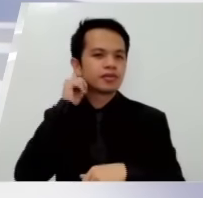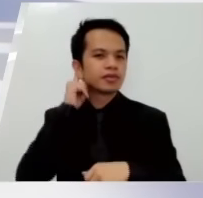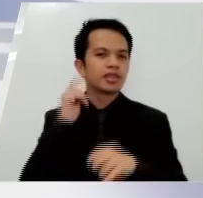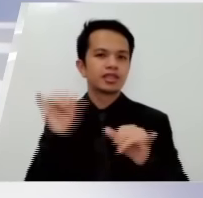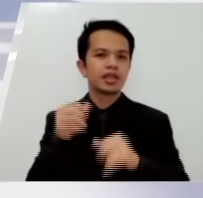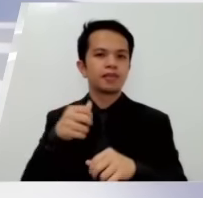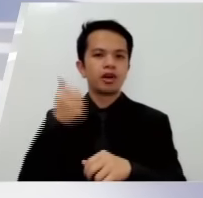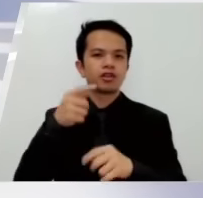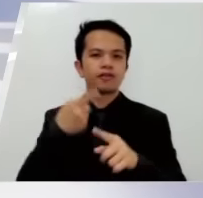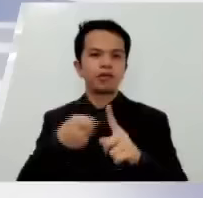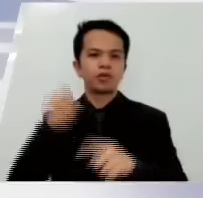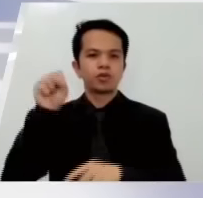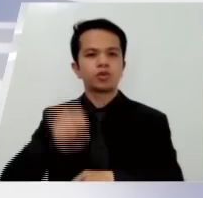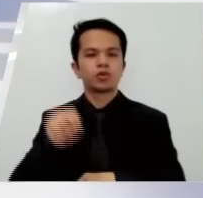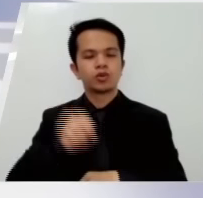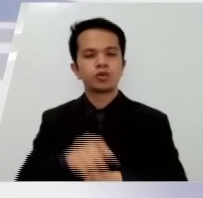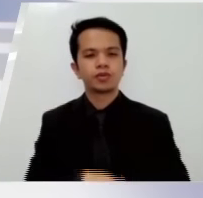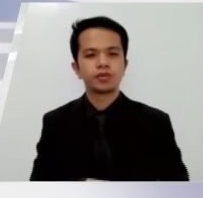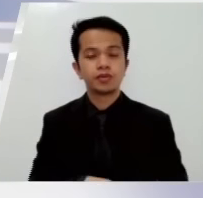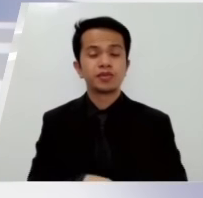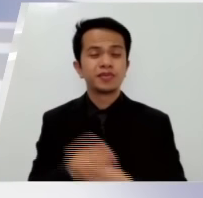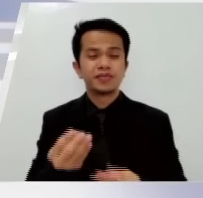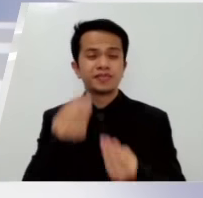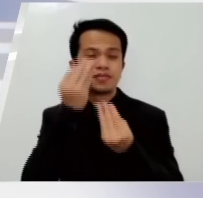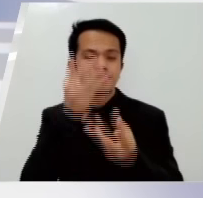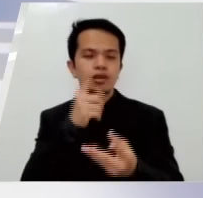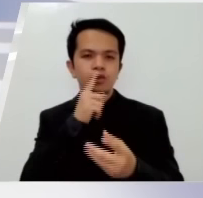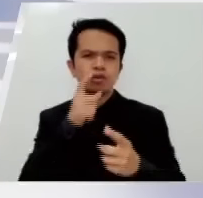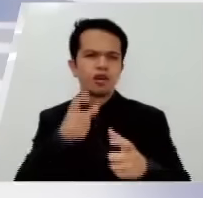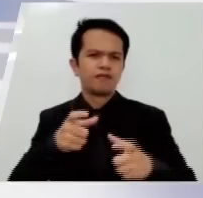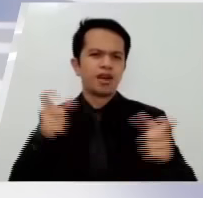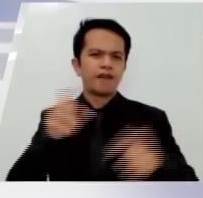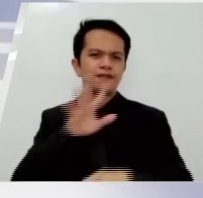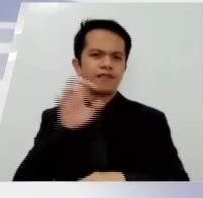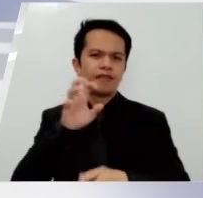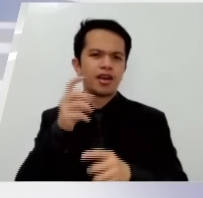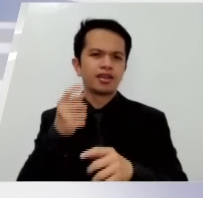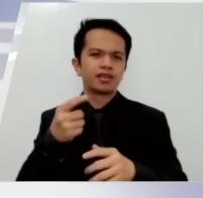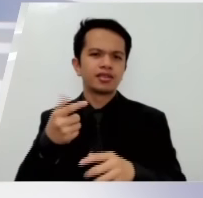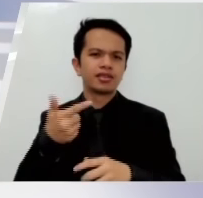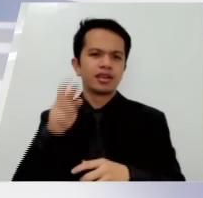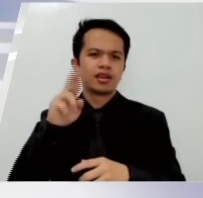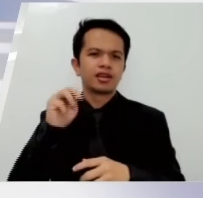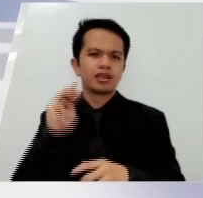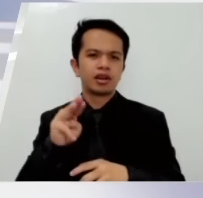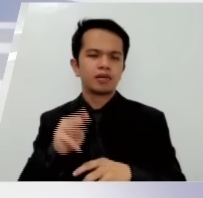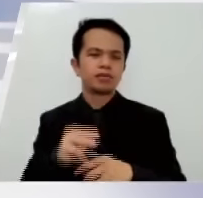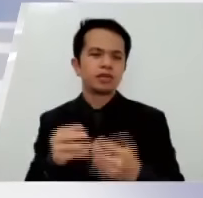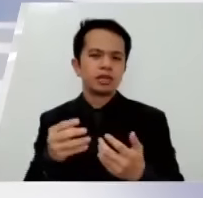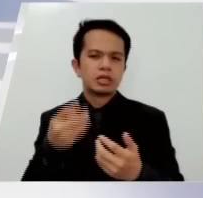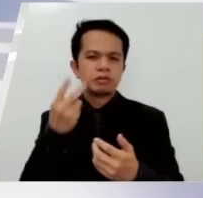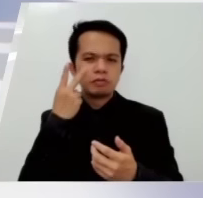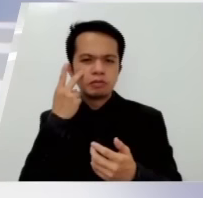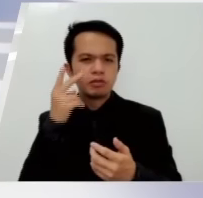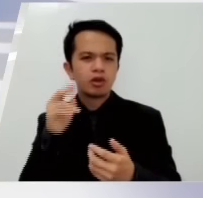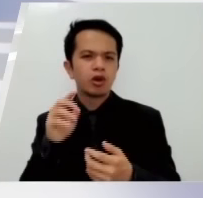So yun, actually medyo malaki din, 500 grams. No? Titingnan natin kung may mga previous transactions pa ba sila na mas